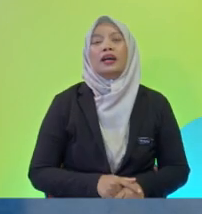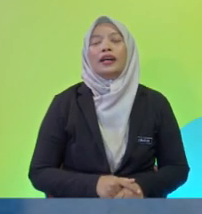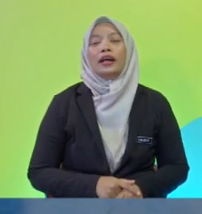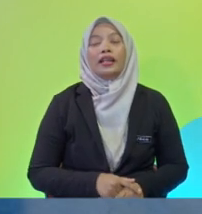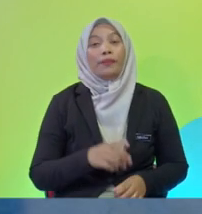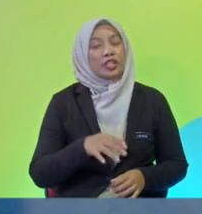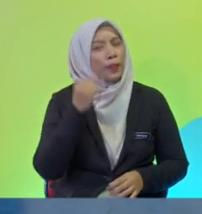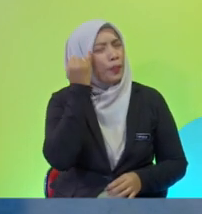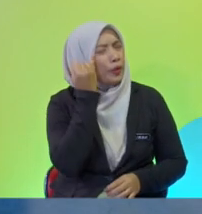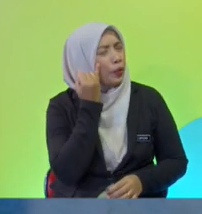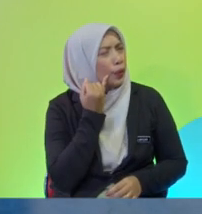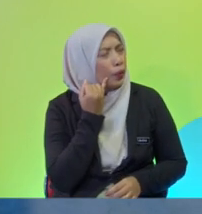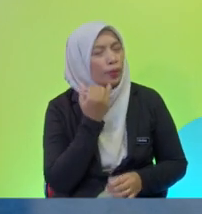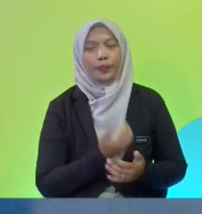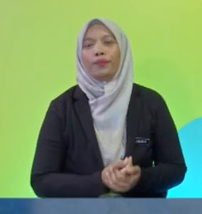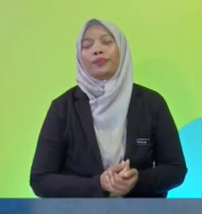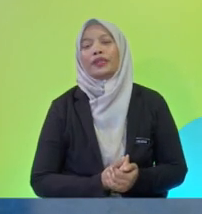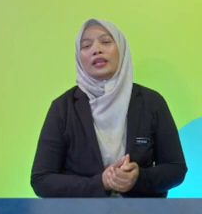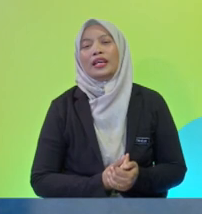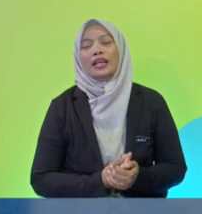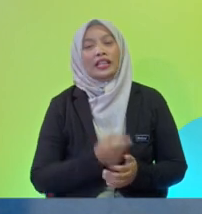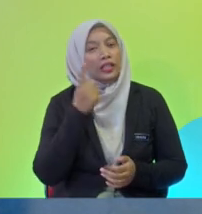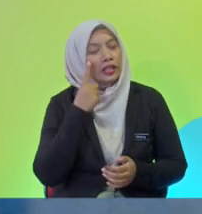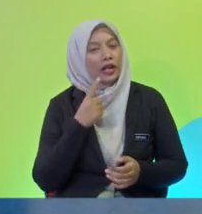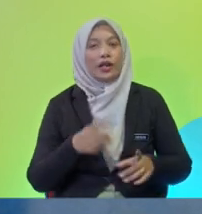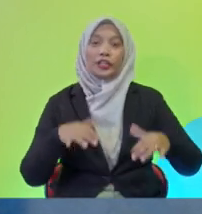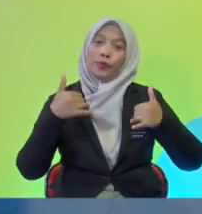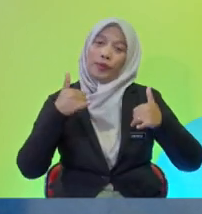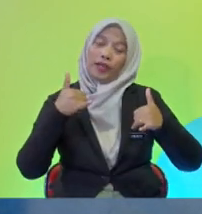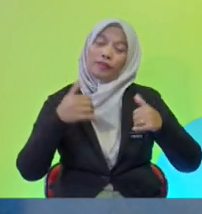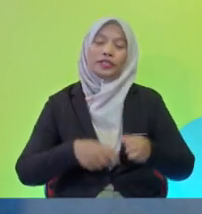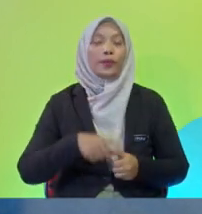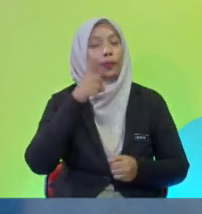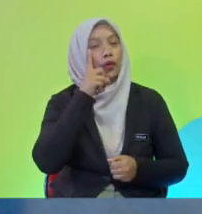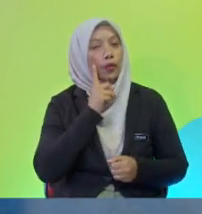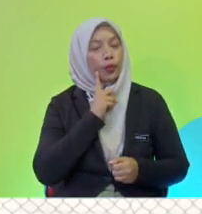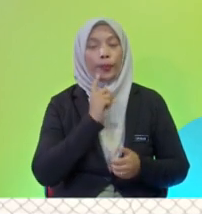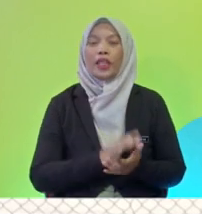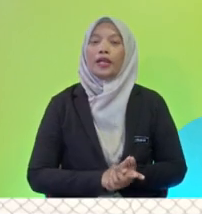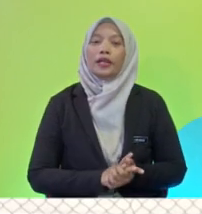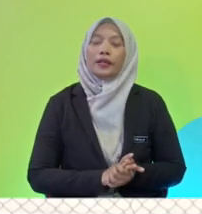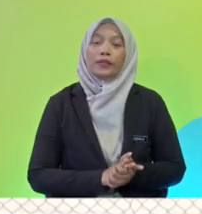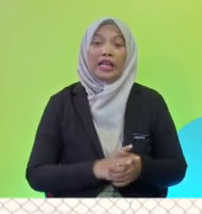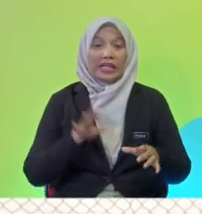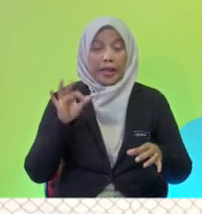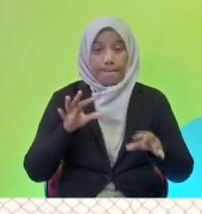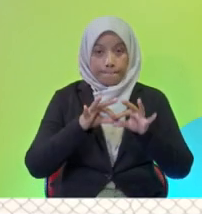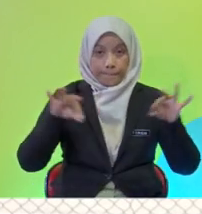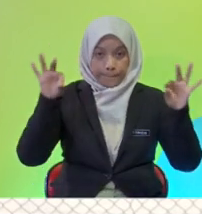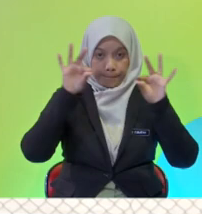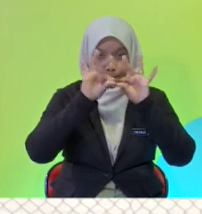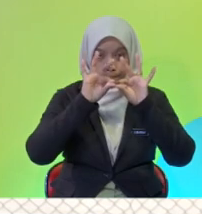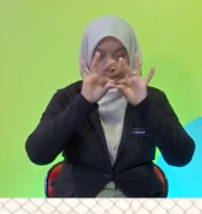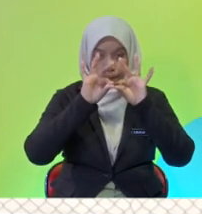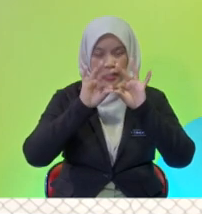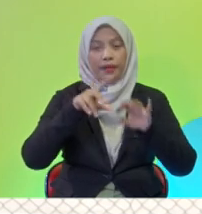berpeluh. Yang penting, ya, betul. Yang penting kita berekreasi, kita berpeluh. Itu yang paling penting, Aiman. Tapi cikgu, yang paling penting sekali, bola yang